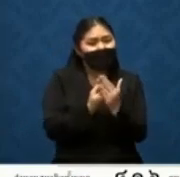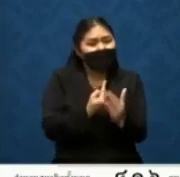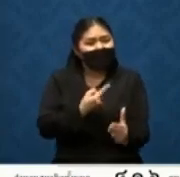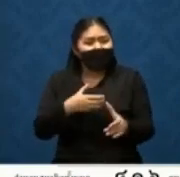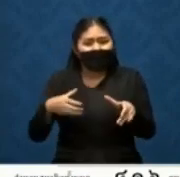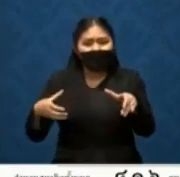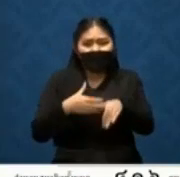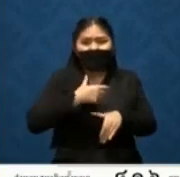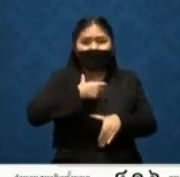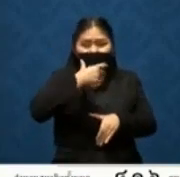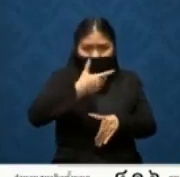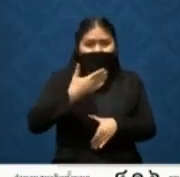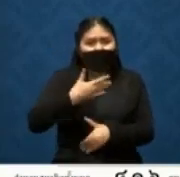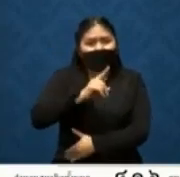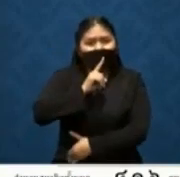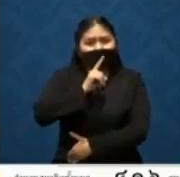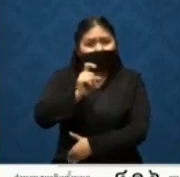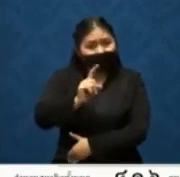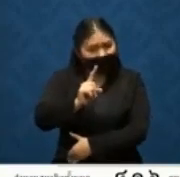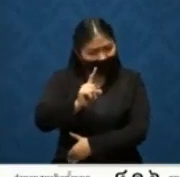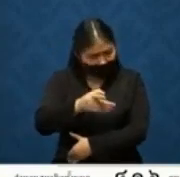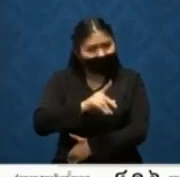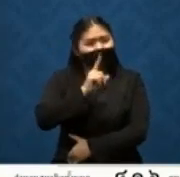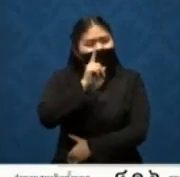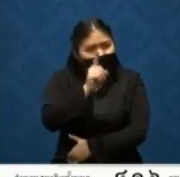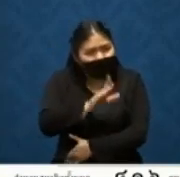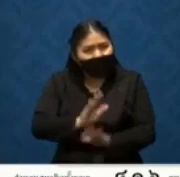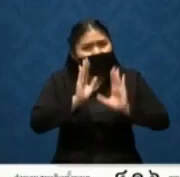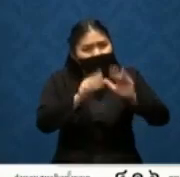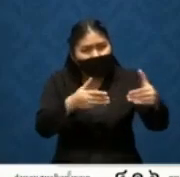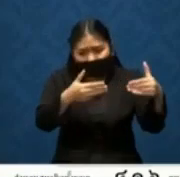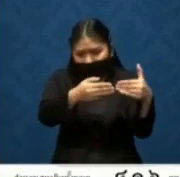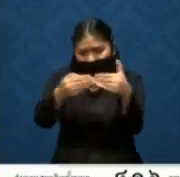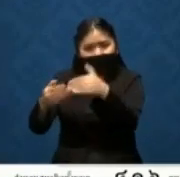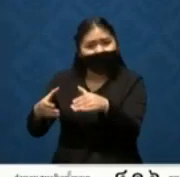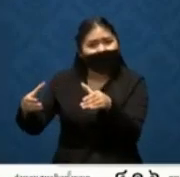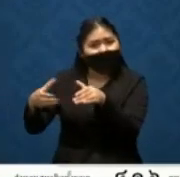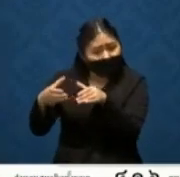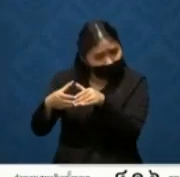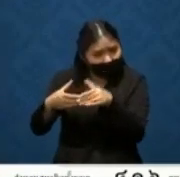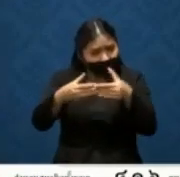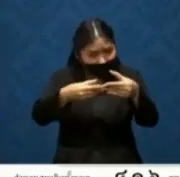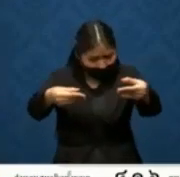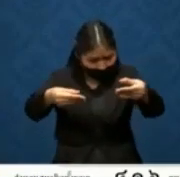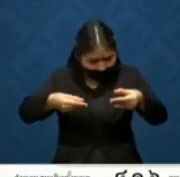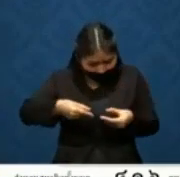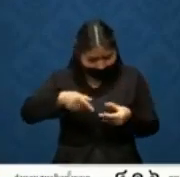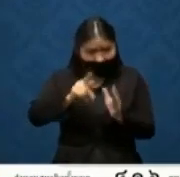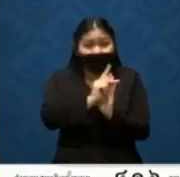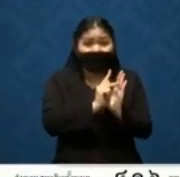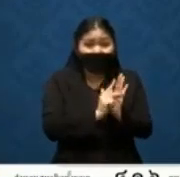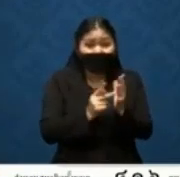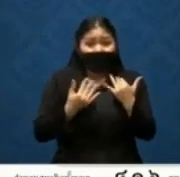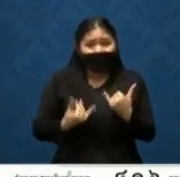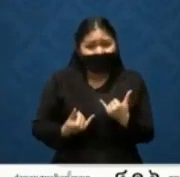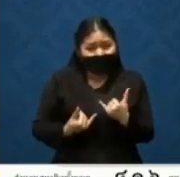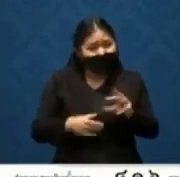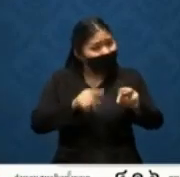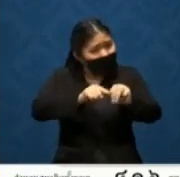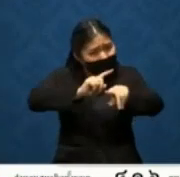ในข้อที่ผมจะถามผ่านท่านประธานไปยังกรรมาธิการที่ร่างออกกฎหมายฉบับนี้ทุก